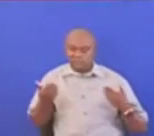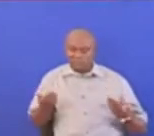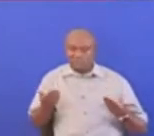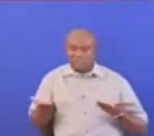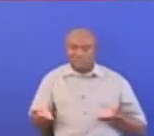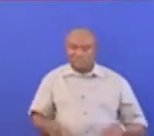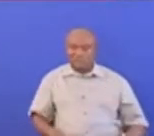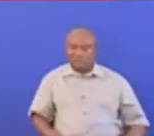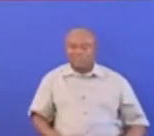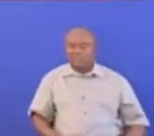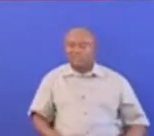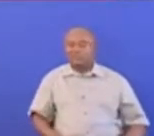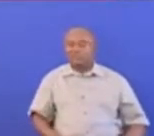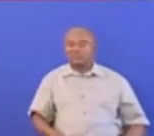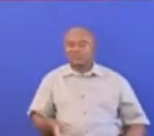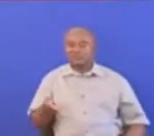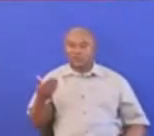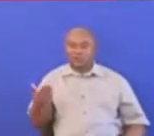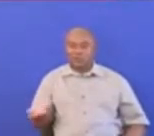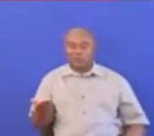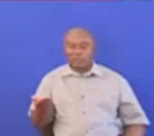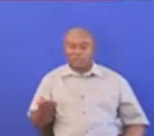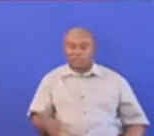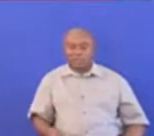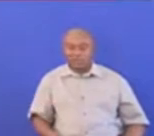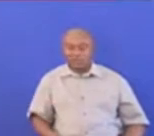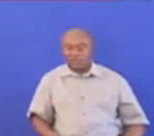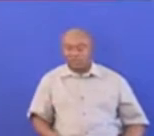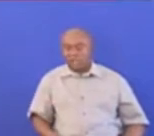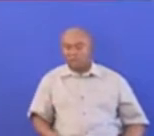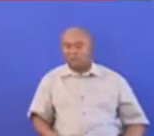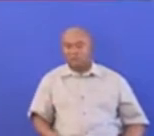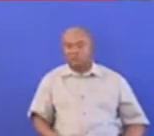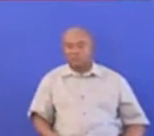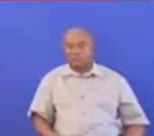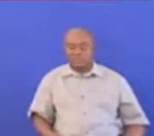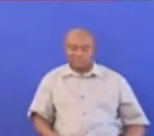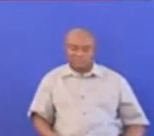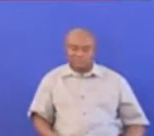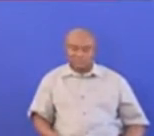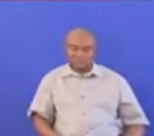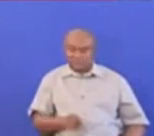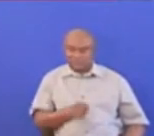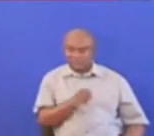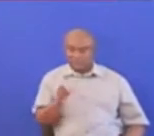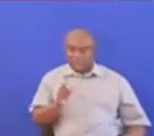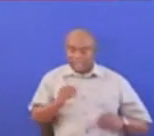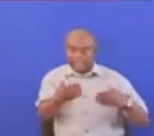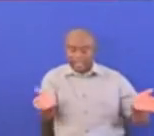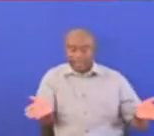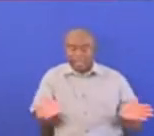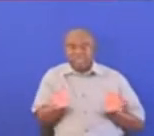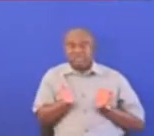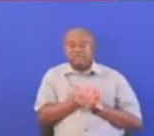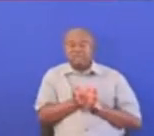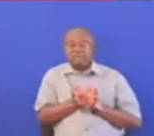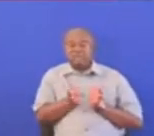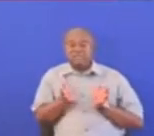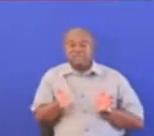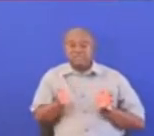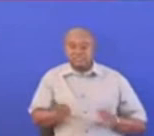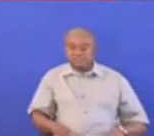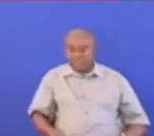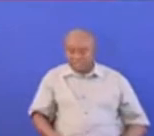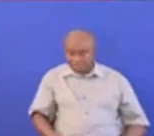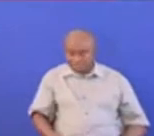tumejionea jinsi gani uharibifu unatokea katika hili bonde la Ihefu. Hii beseni ambayo tunasema ni la maji, maji